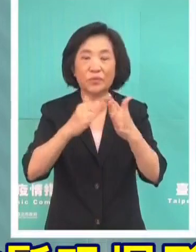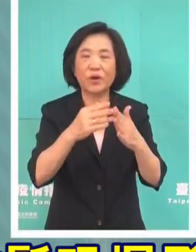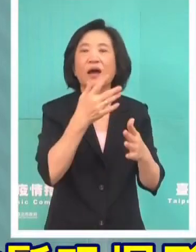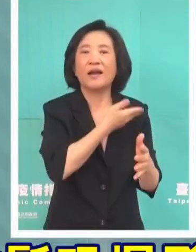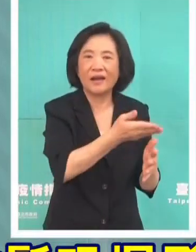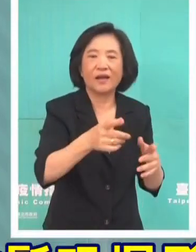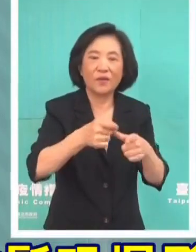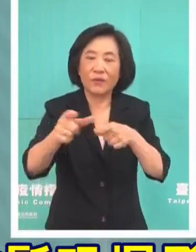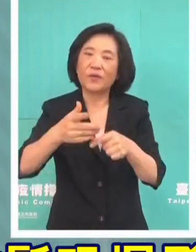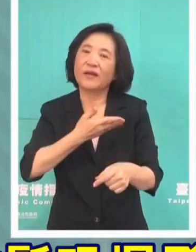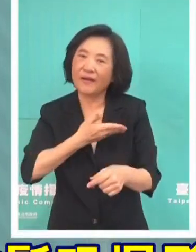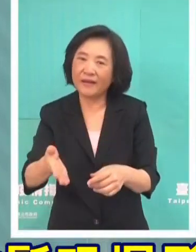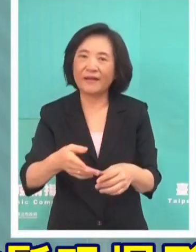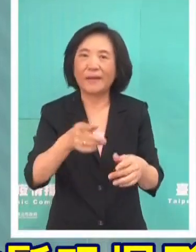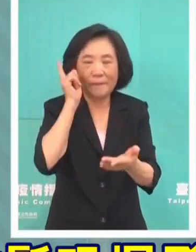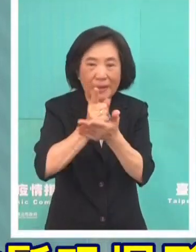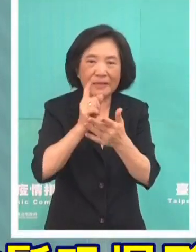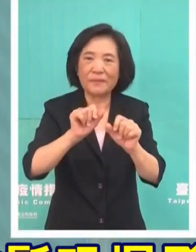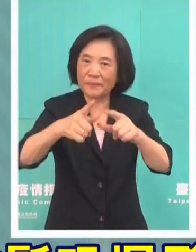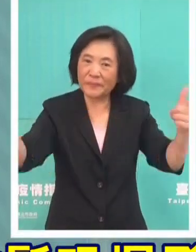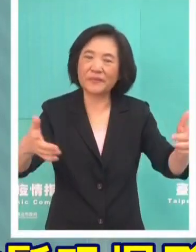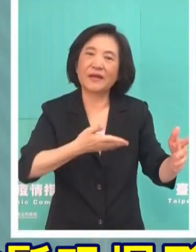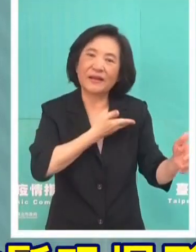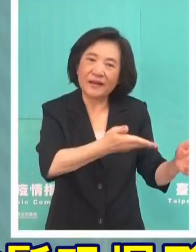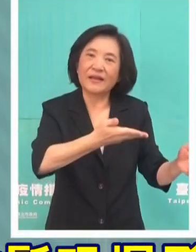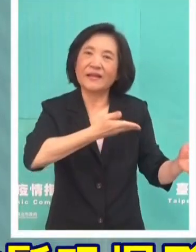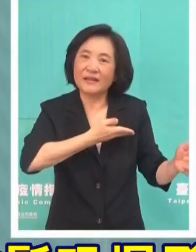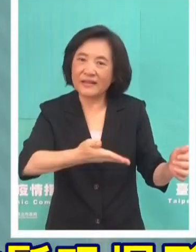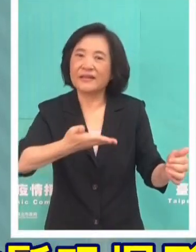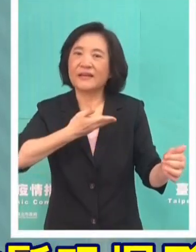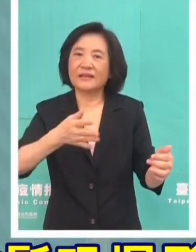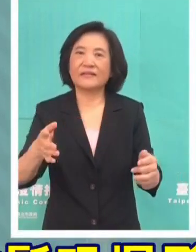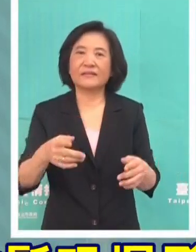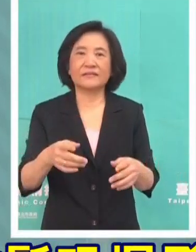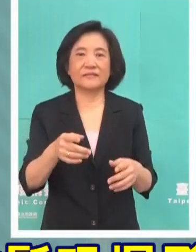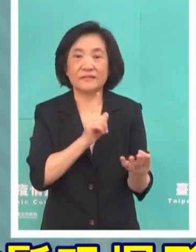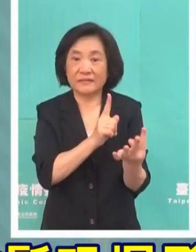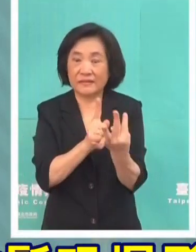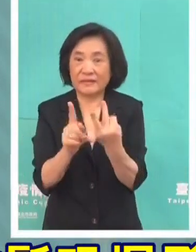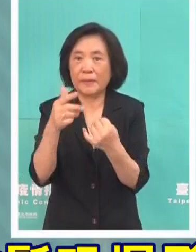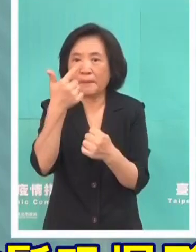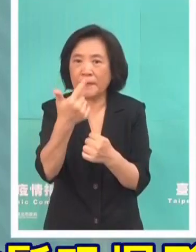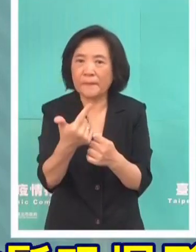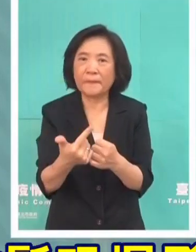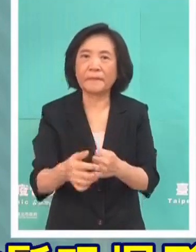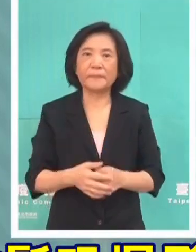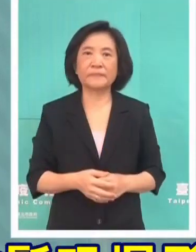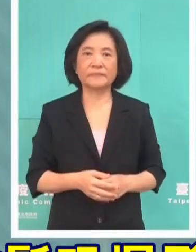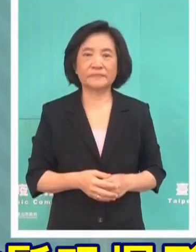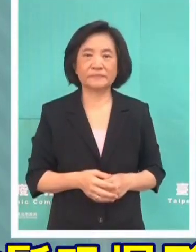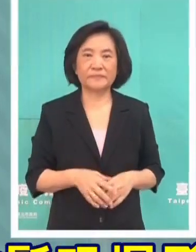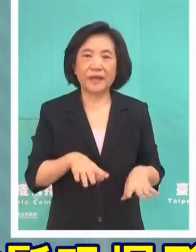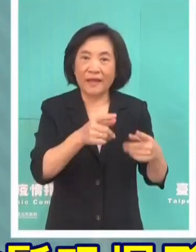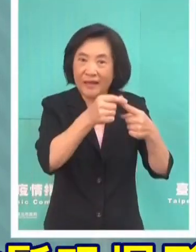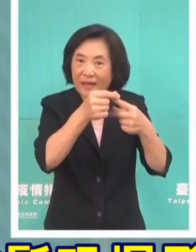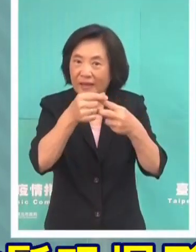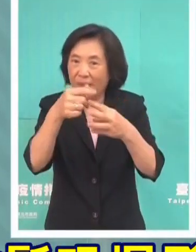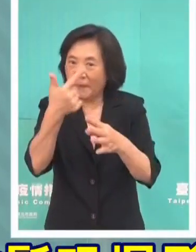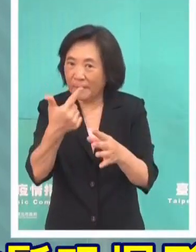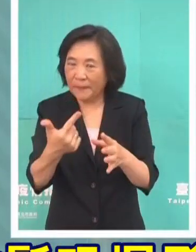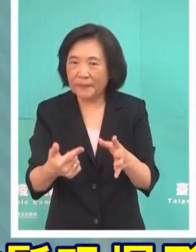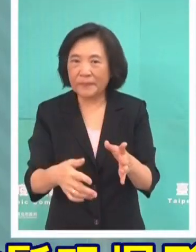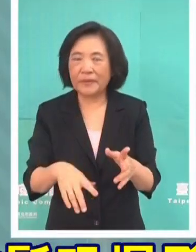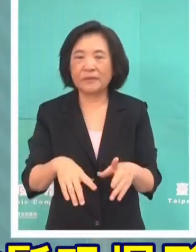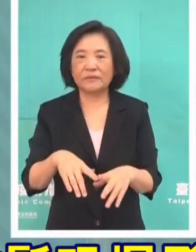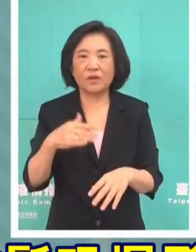公园可以，公园的这个游戏器材可以用，或是这样哈，那一步一步放开，逐步放开的好处就是说，万